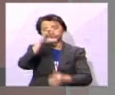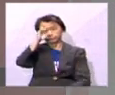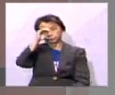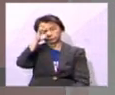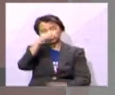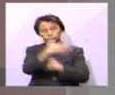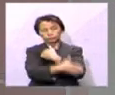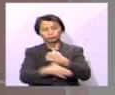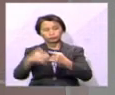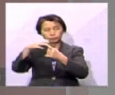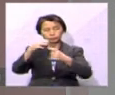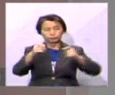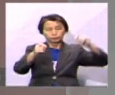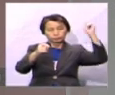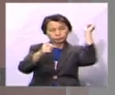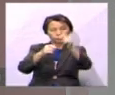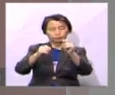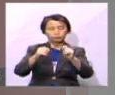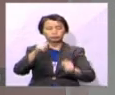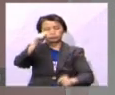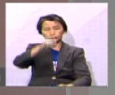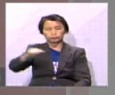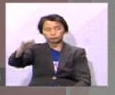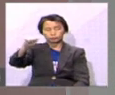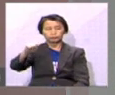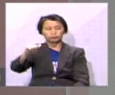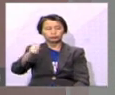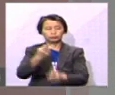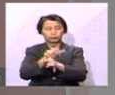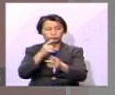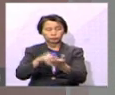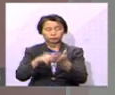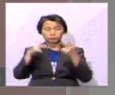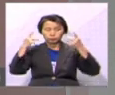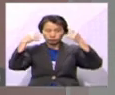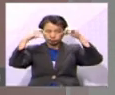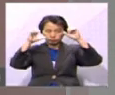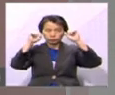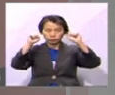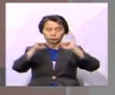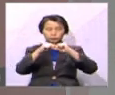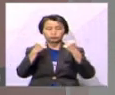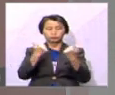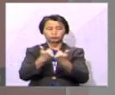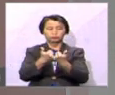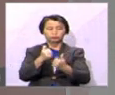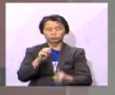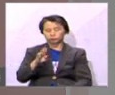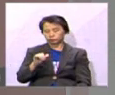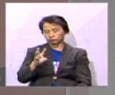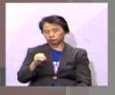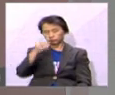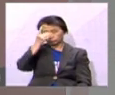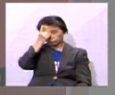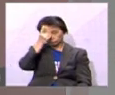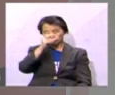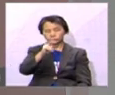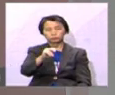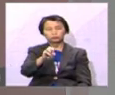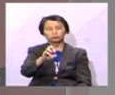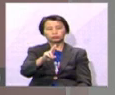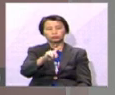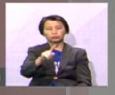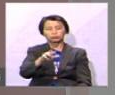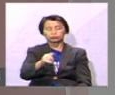negara di Kejohanan Badminton Berpasukan Asia BATC kali ini, Presiden Persatuan Badminton Malaysia BAM Datuk Seri Muhammad Norza